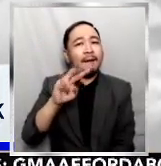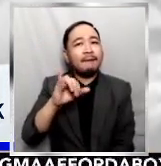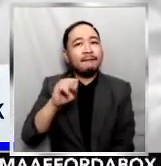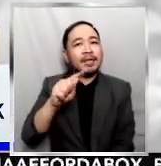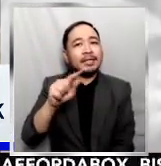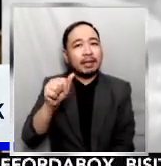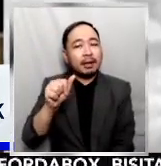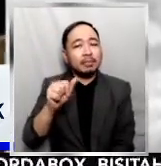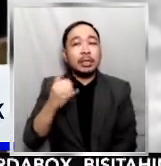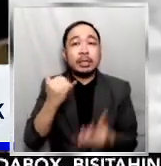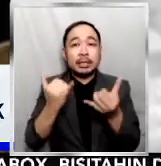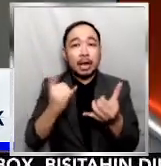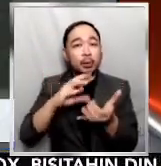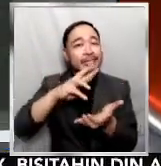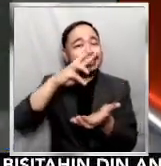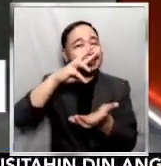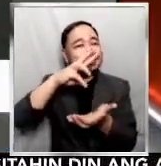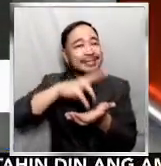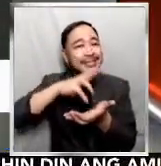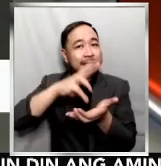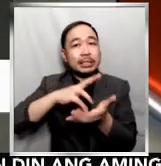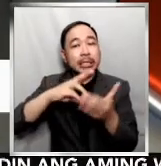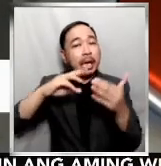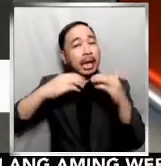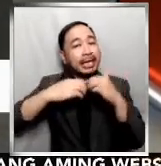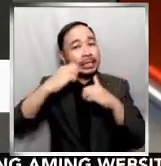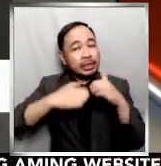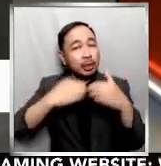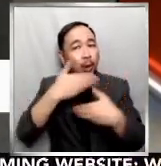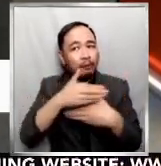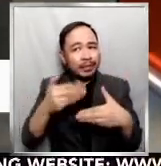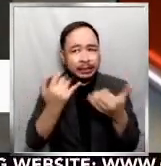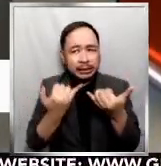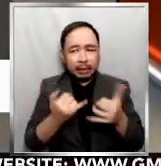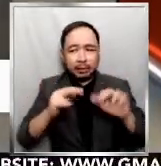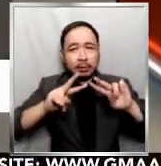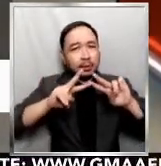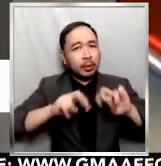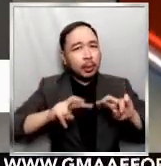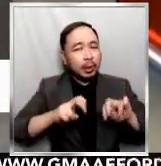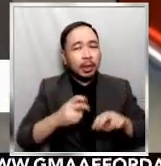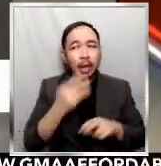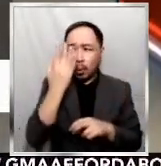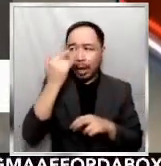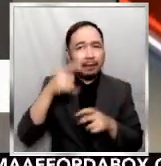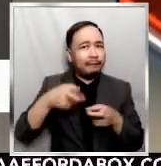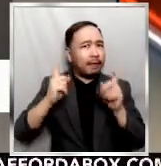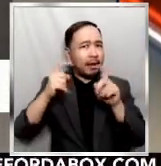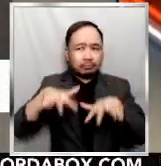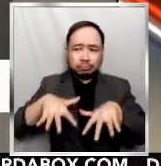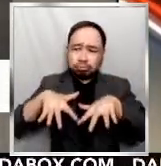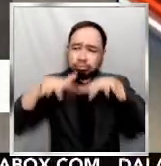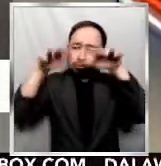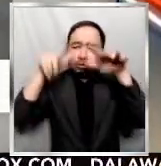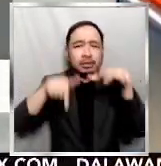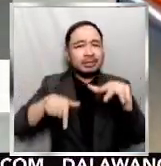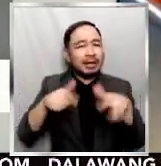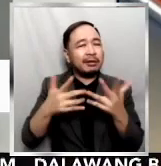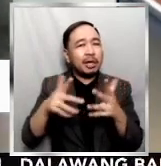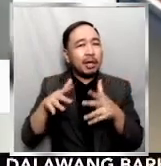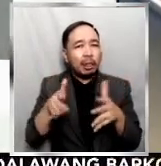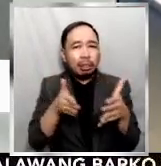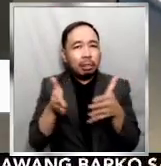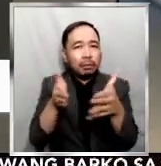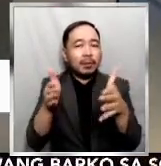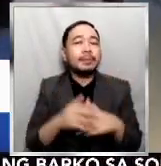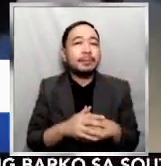ang ginawang riprap sa creek. Tutulungan po natin siyempre ang ating pong community para mailapit sa DPWH at